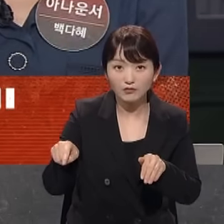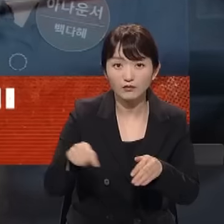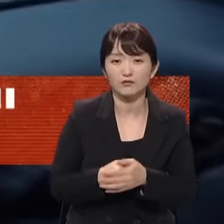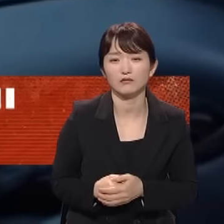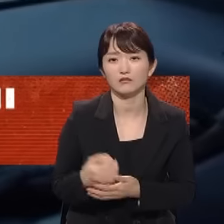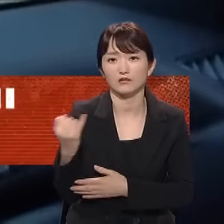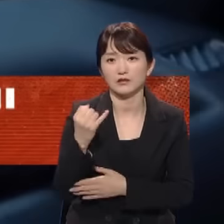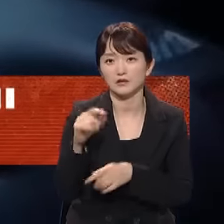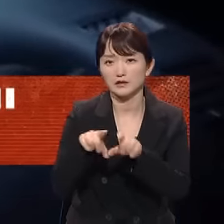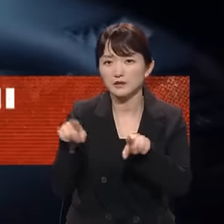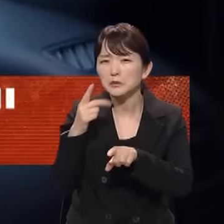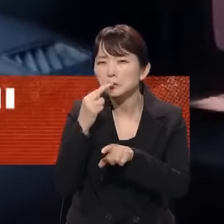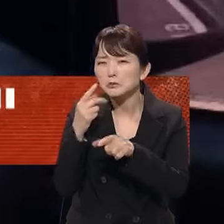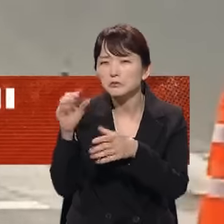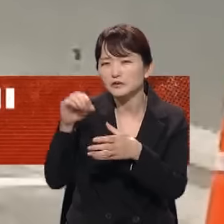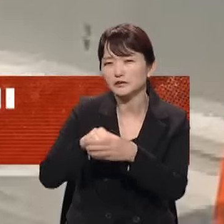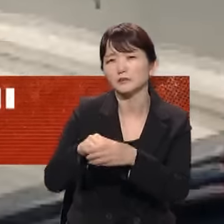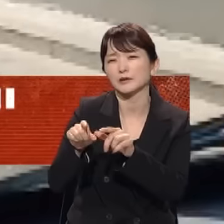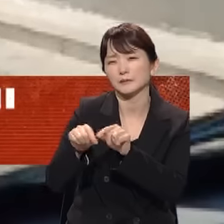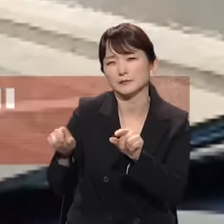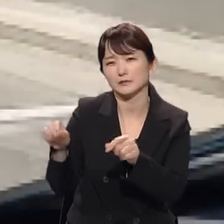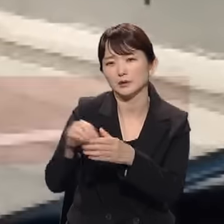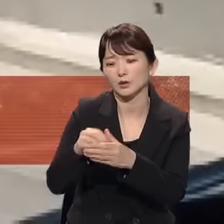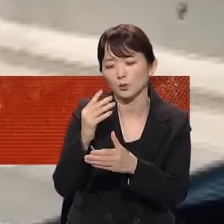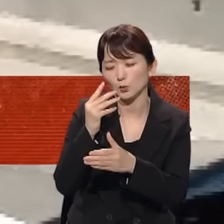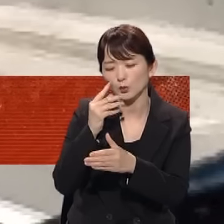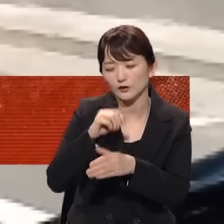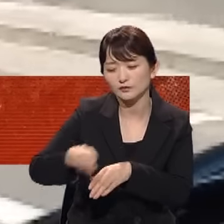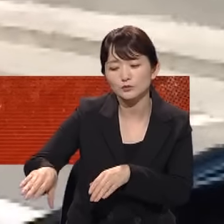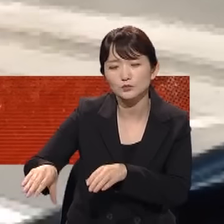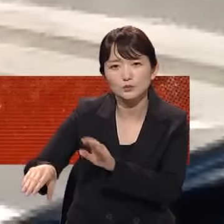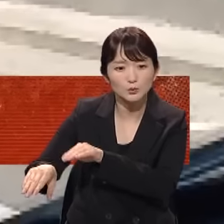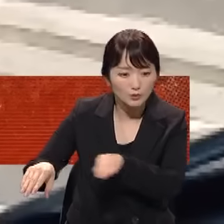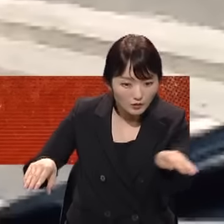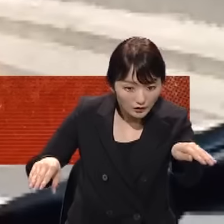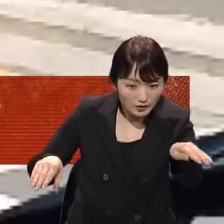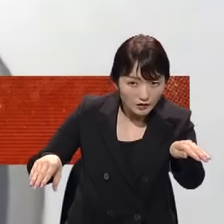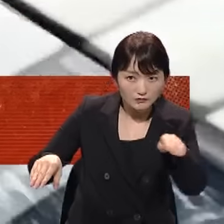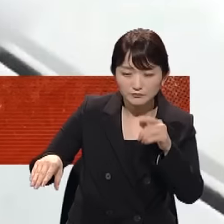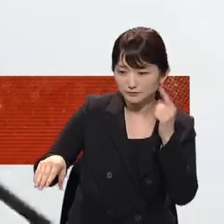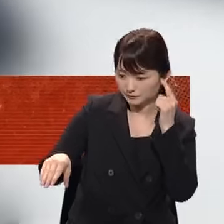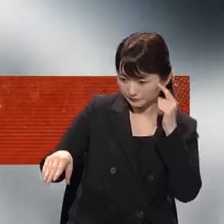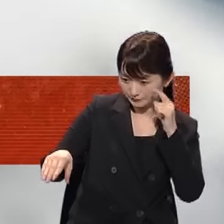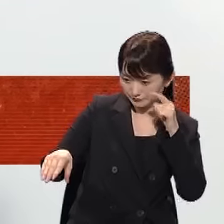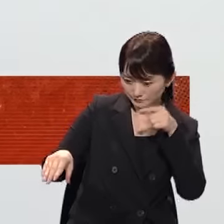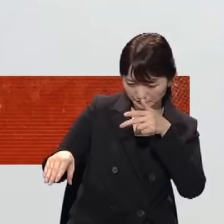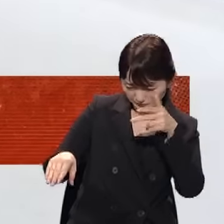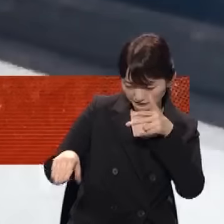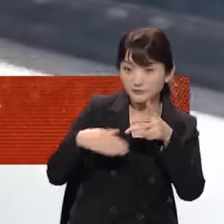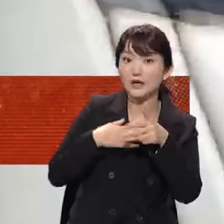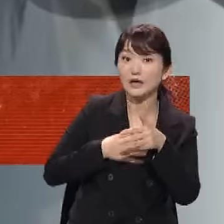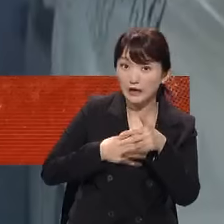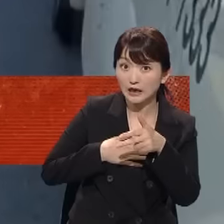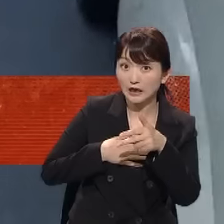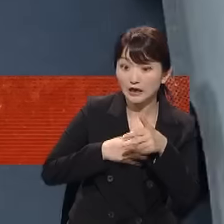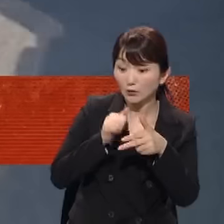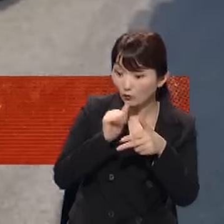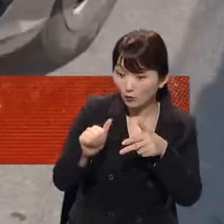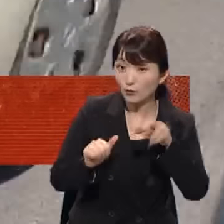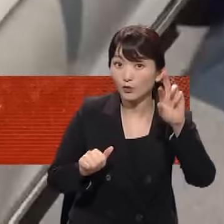여성은 일반 비닐봉투에 담은 음식물 쓰레기를 몰래 두고 도망갔다가 제보자가 휴대전화로 촬영한 걸 알았는지 5분 만에